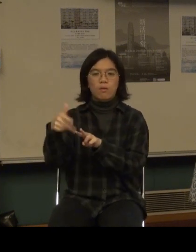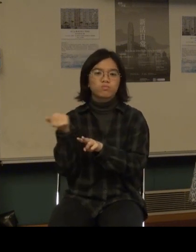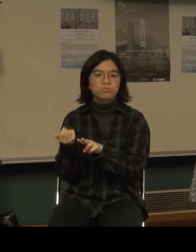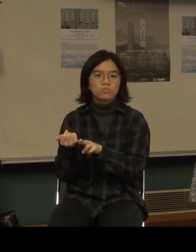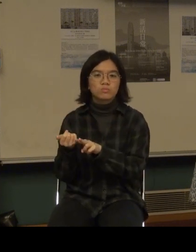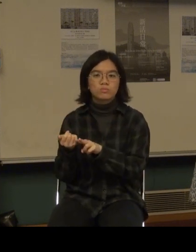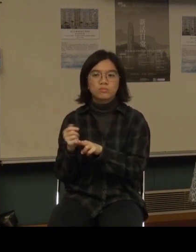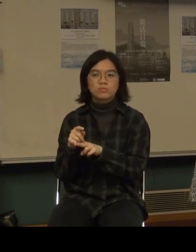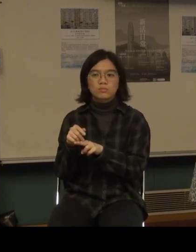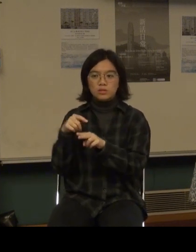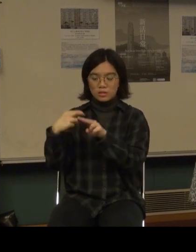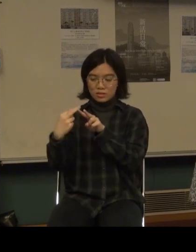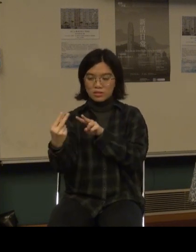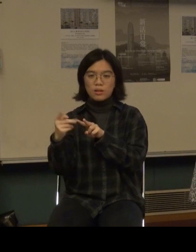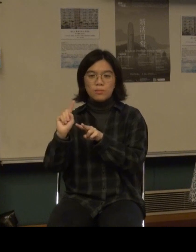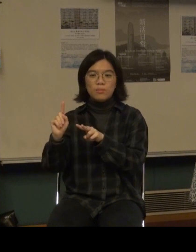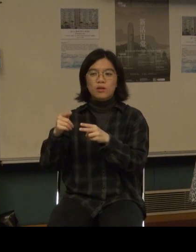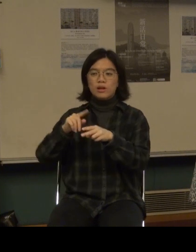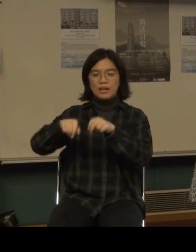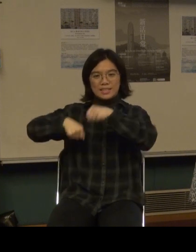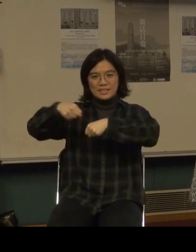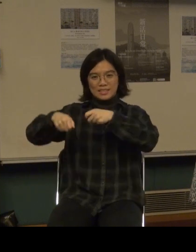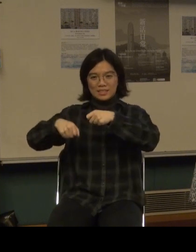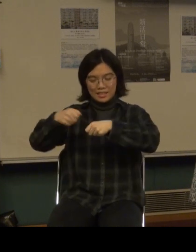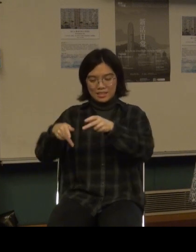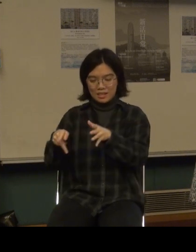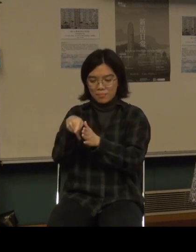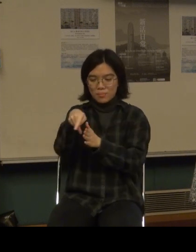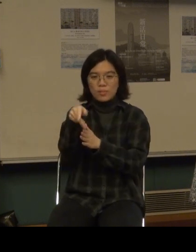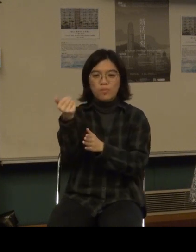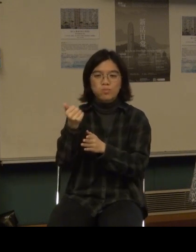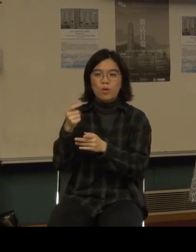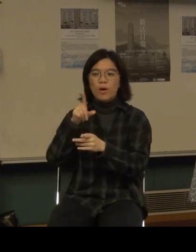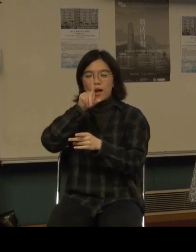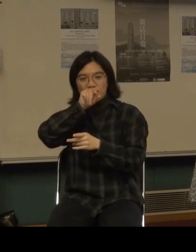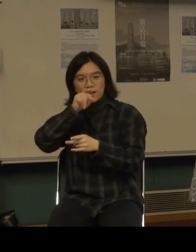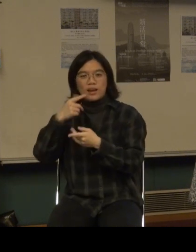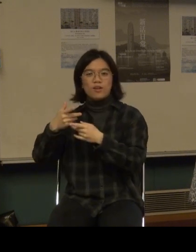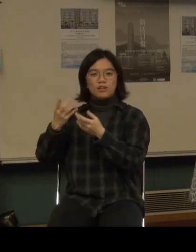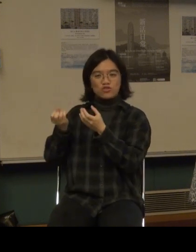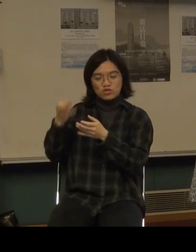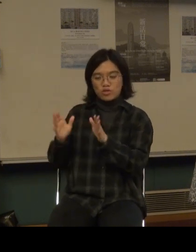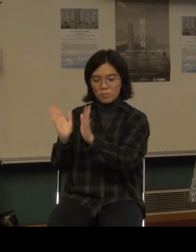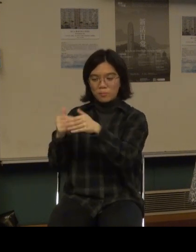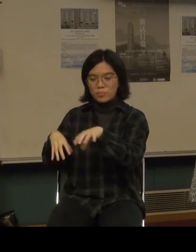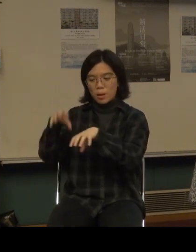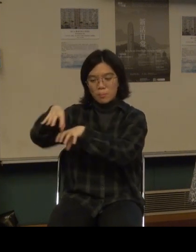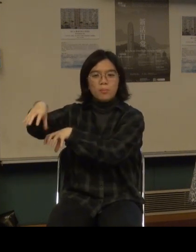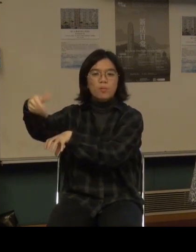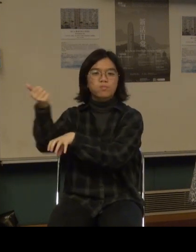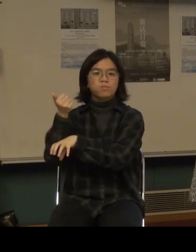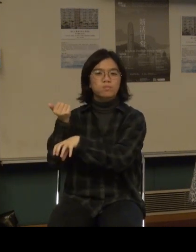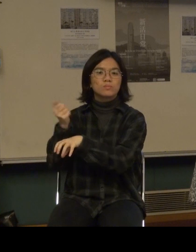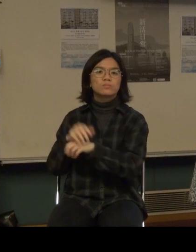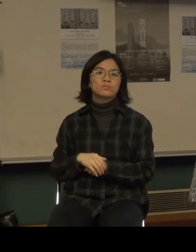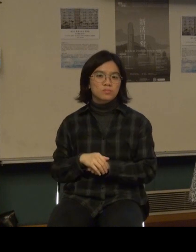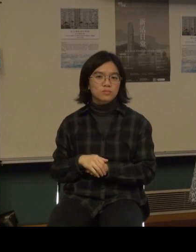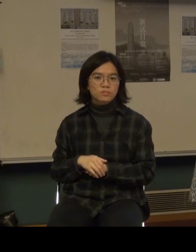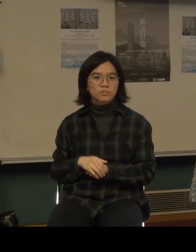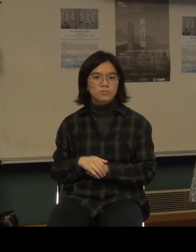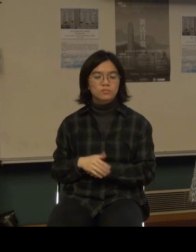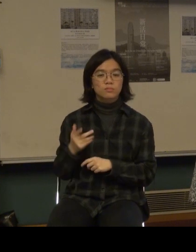咧泊單車同埋擺呢個雞腩、菜腩嘅一個地方嚟嘅。咁街市嘅